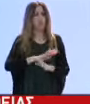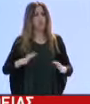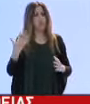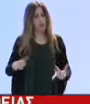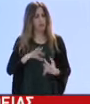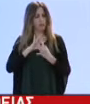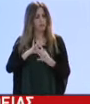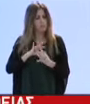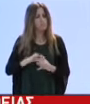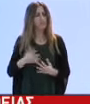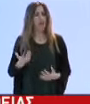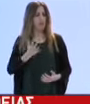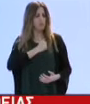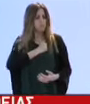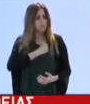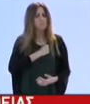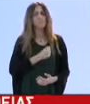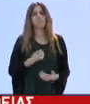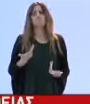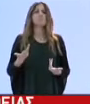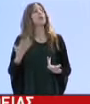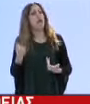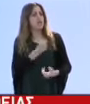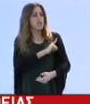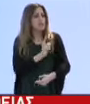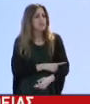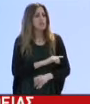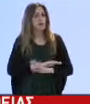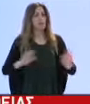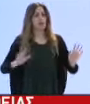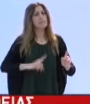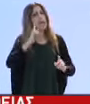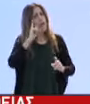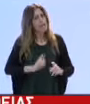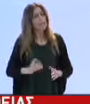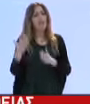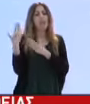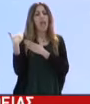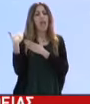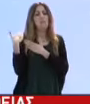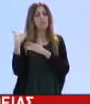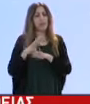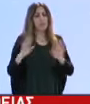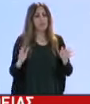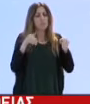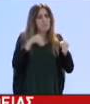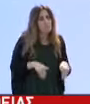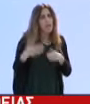πίστη, στις πραγματικές της δυνατότητες, στην αλήθεια της ευθύνης, αλλά και στην ευθύνη της